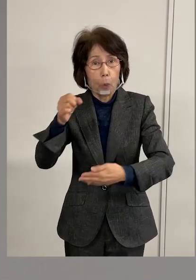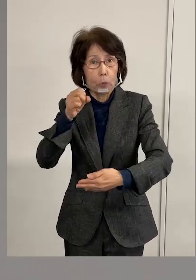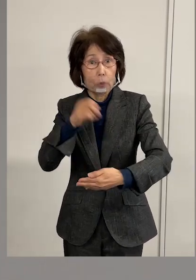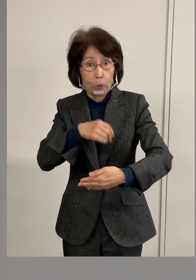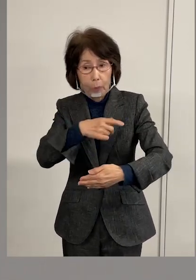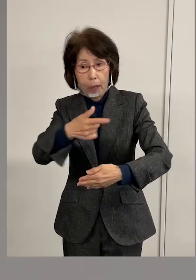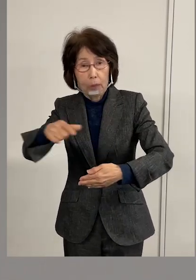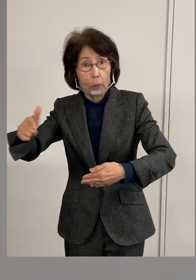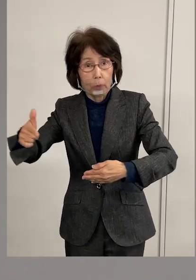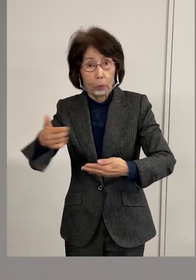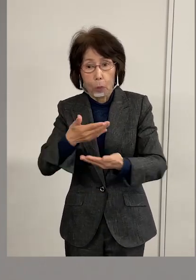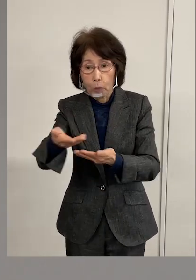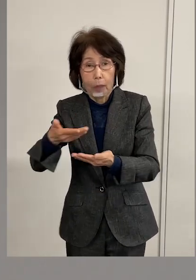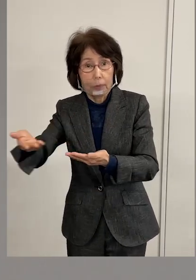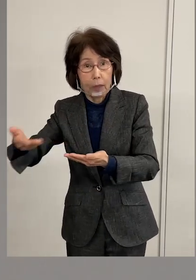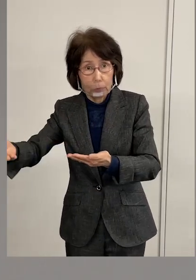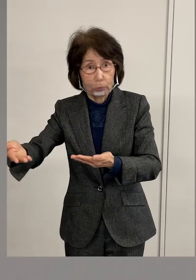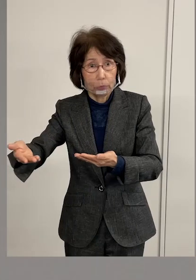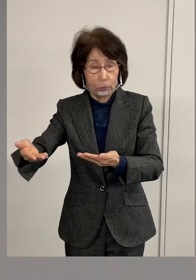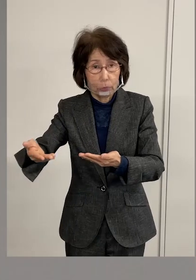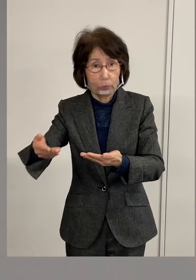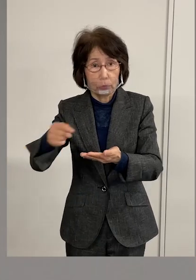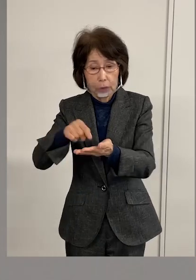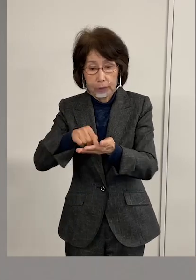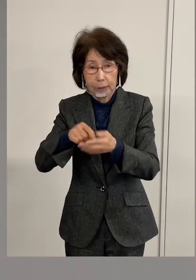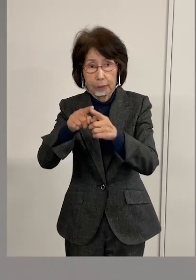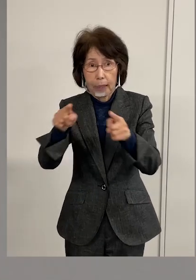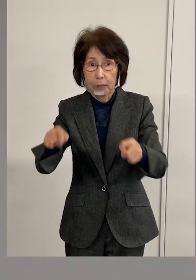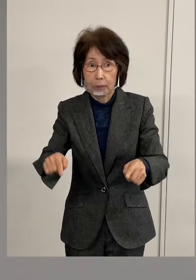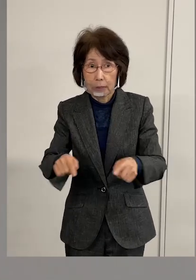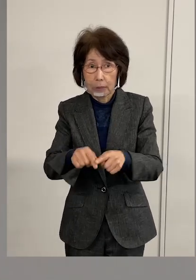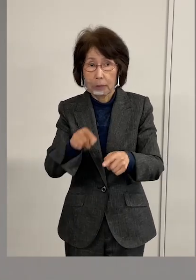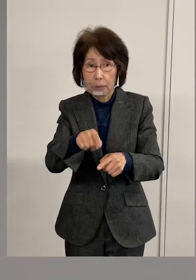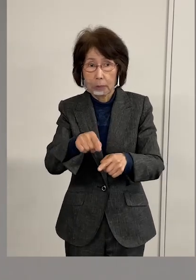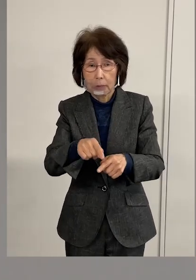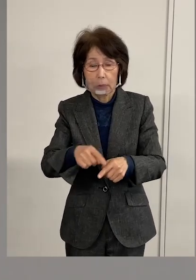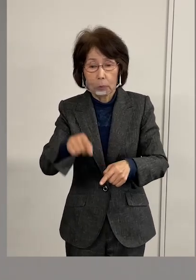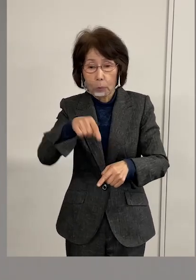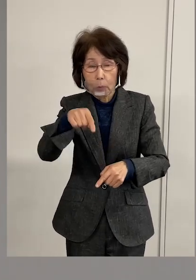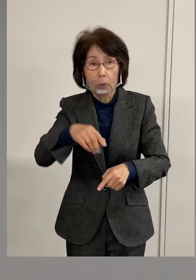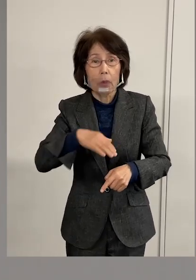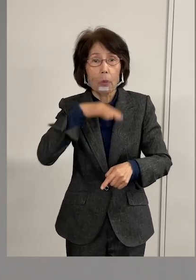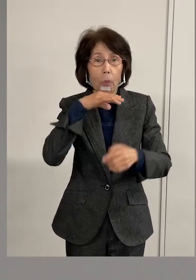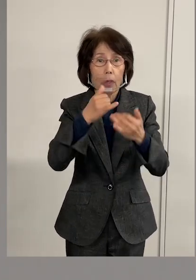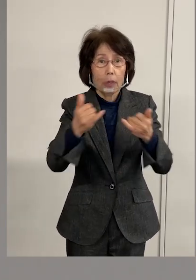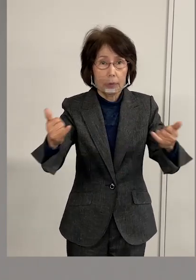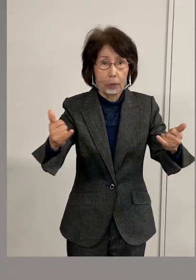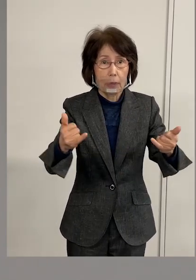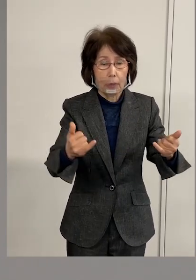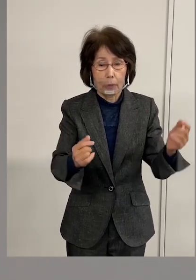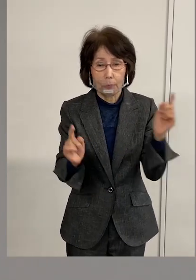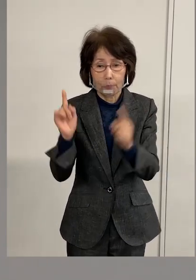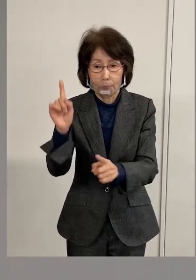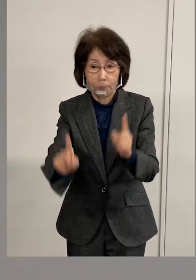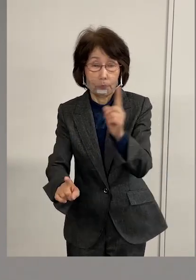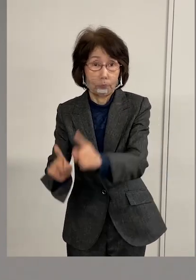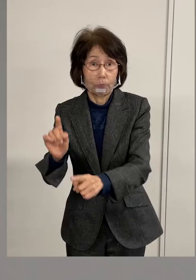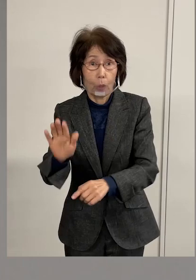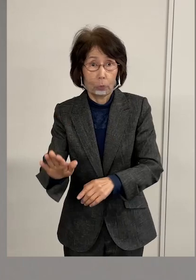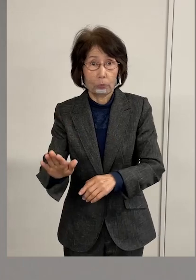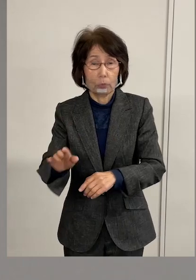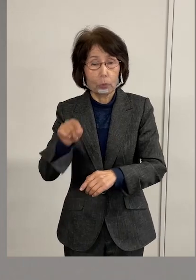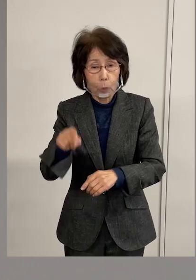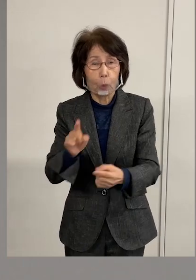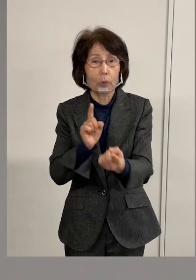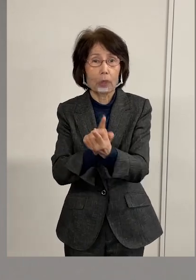行っております、出張申請の会場ですね。こちらには、ご高齢の方中心にかなり多くの方が来られています。そういった形での